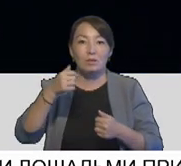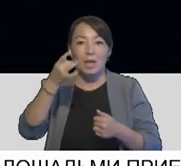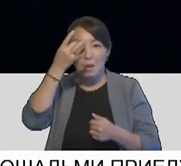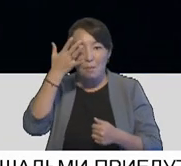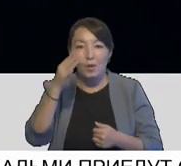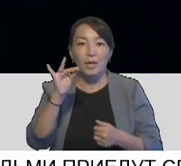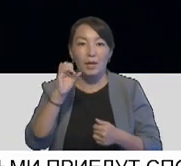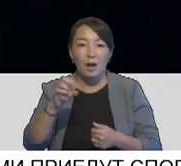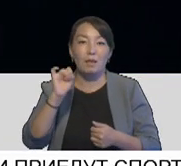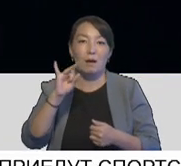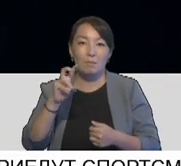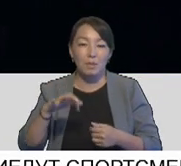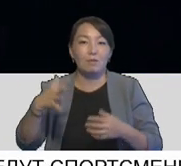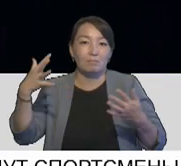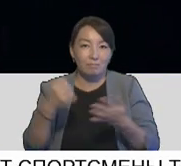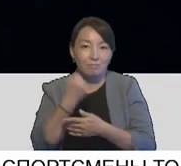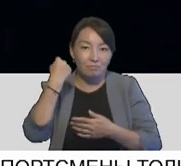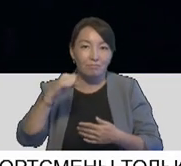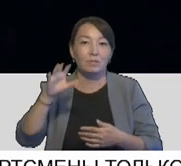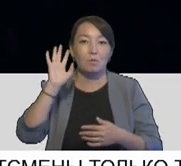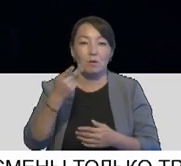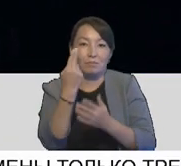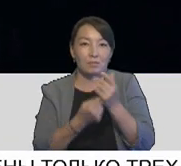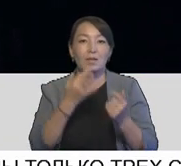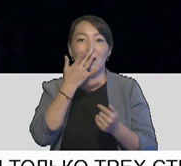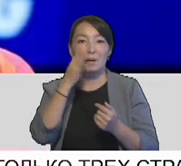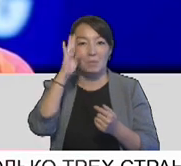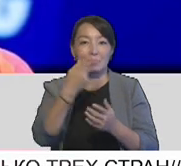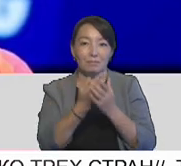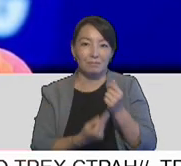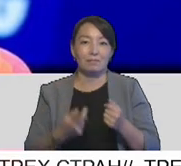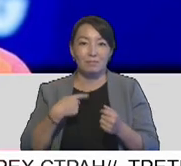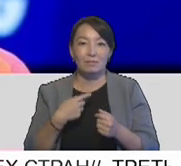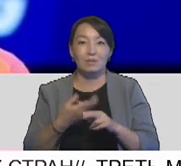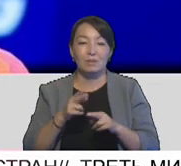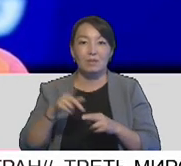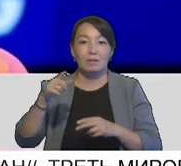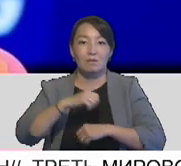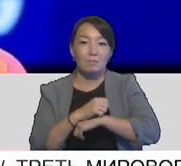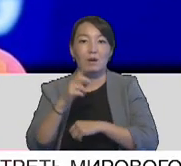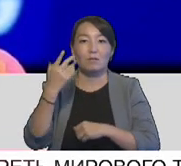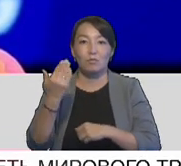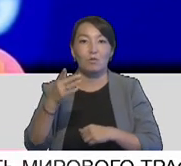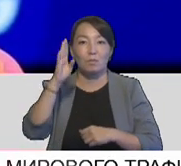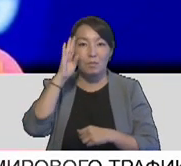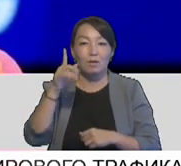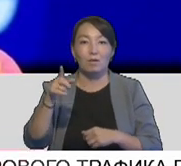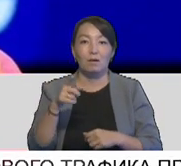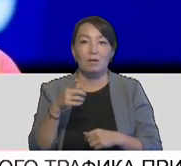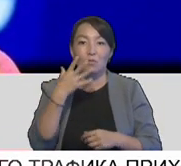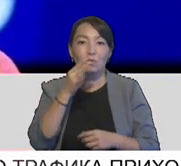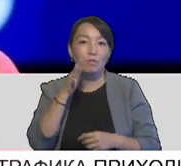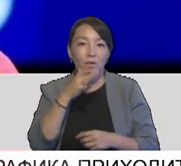Японии Ирана и Армении наш юниорс лишь американцу джейдену рейни воспитанник Бахтияра тулебаева своей возрастной